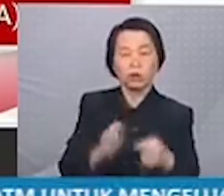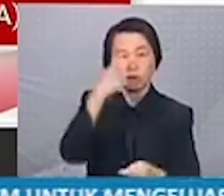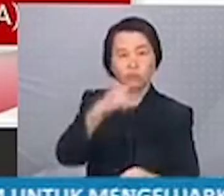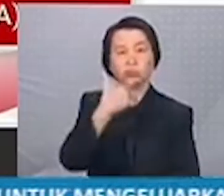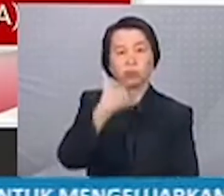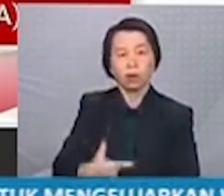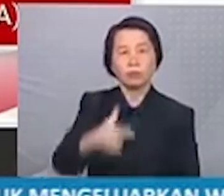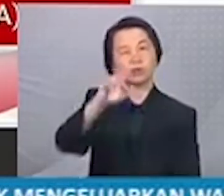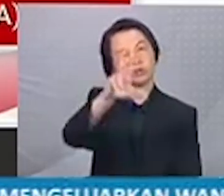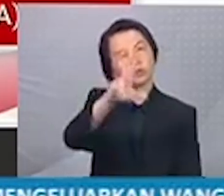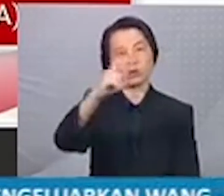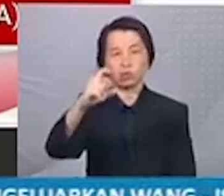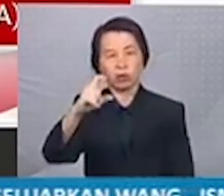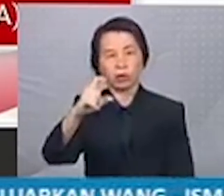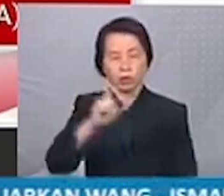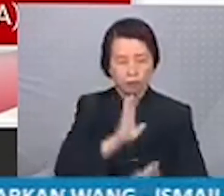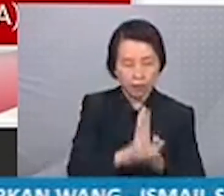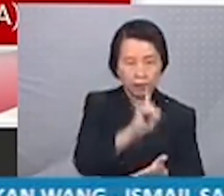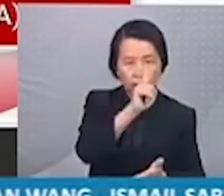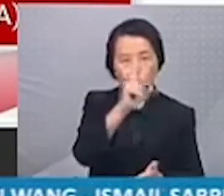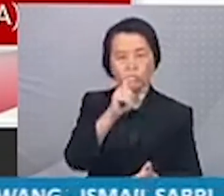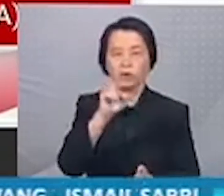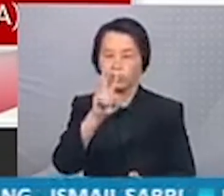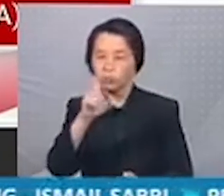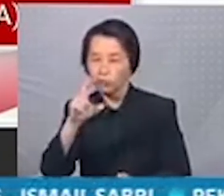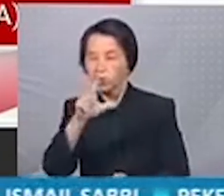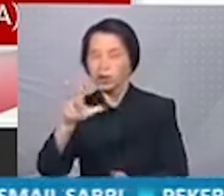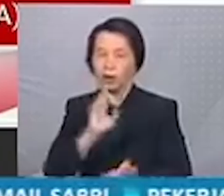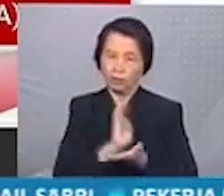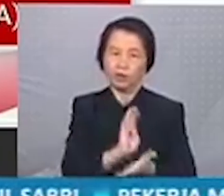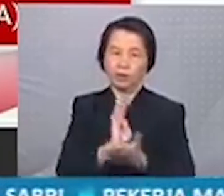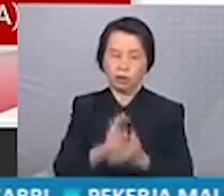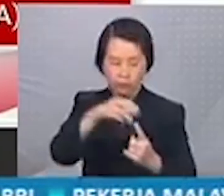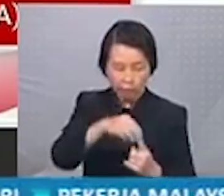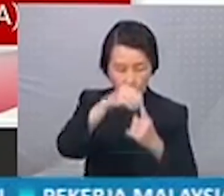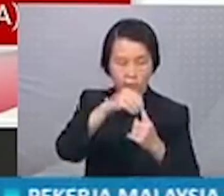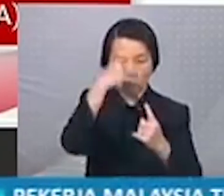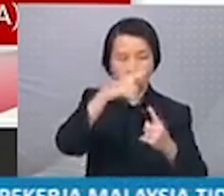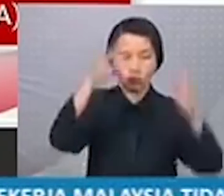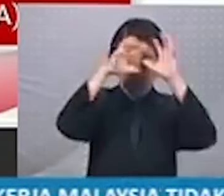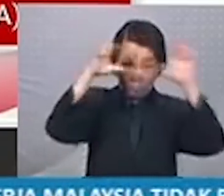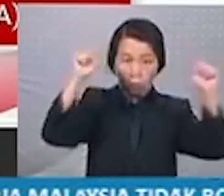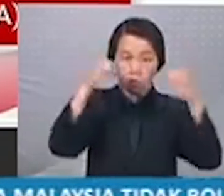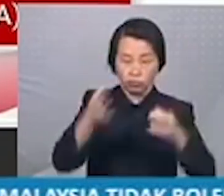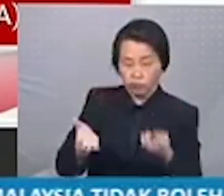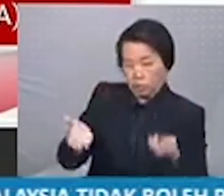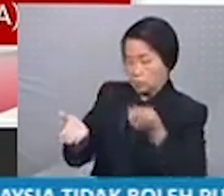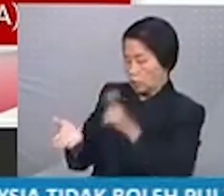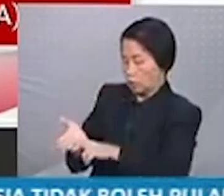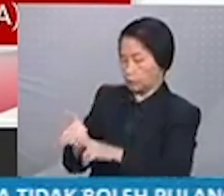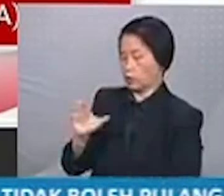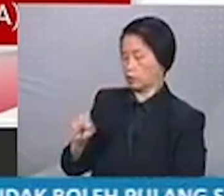selama tiga bulan dan dikhususkan kepada majikan yang telah mendaftar dengan SSM